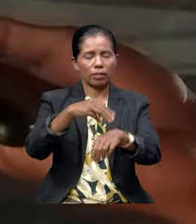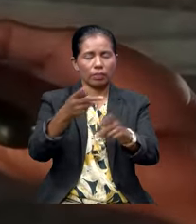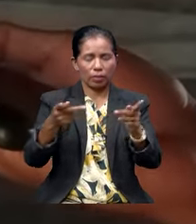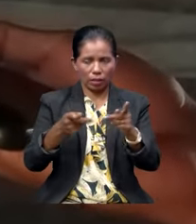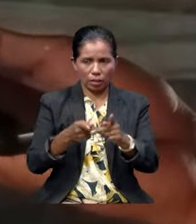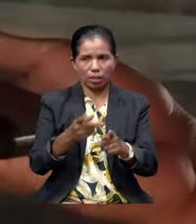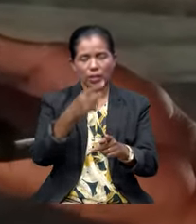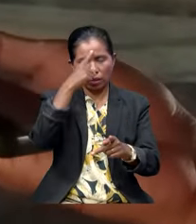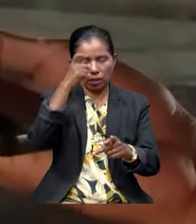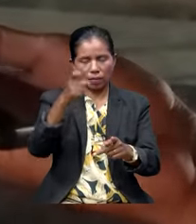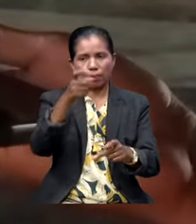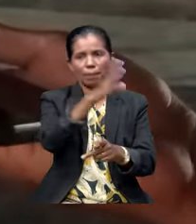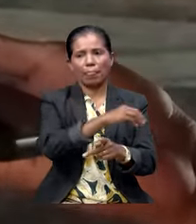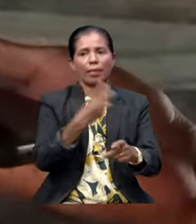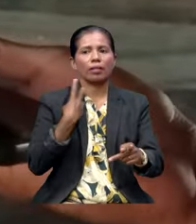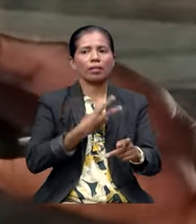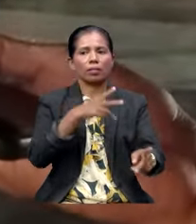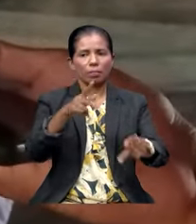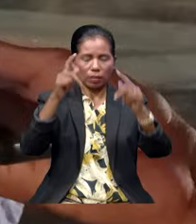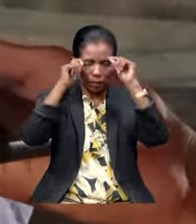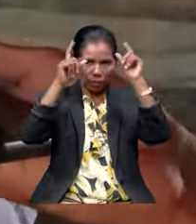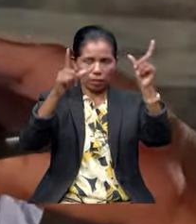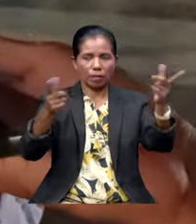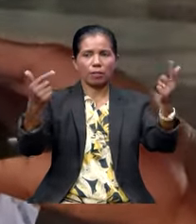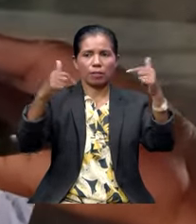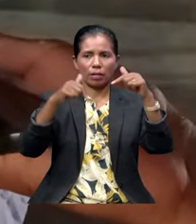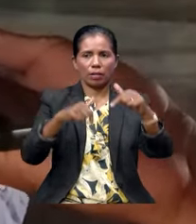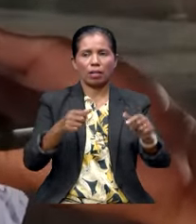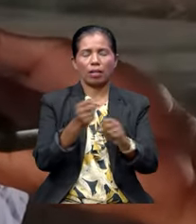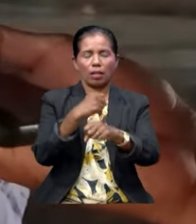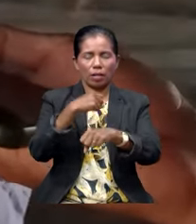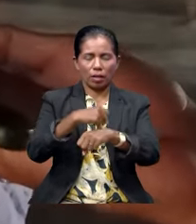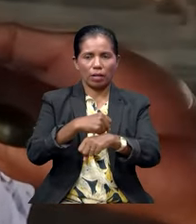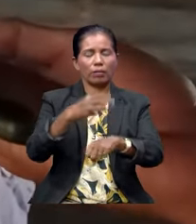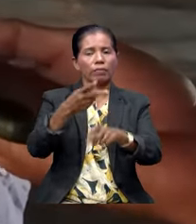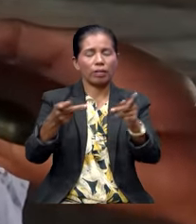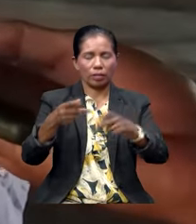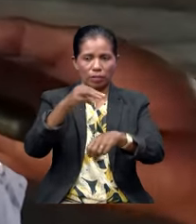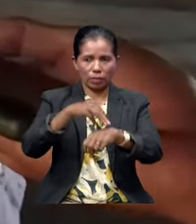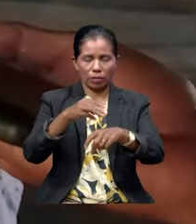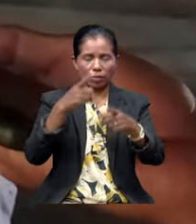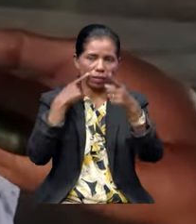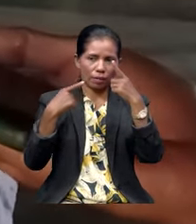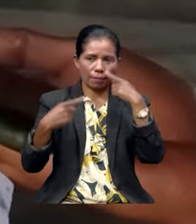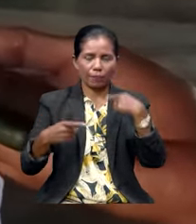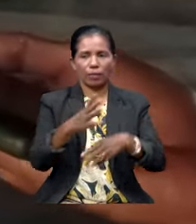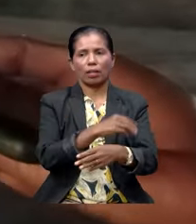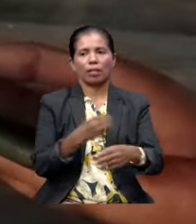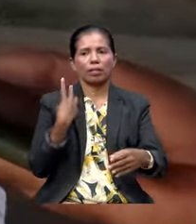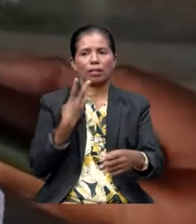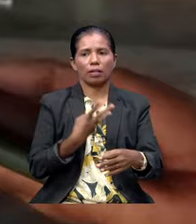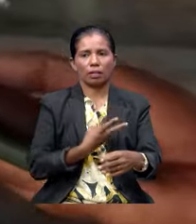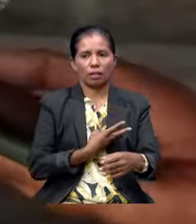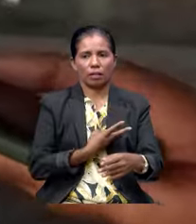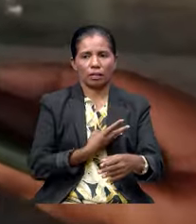ne aman santu ida ho ita povo timor tomak mak mai ho di hari altar ida ne ho mata wen ho koser wen tebes mak